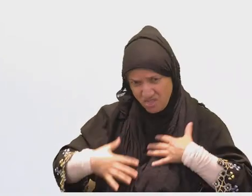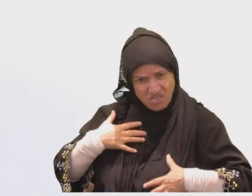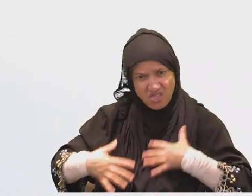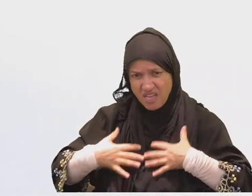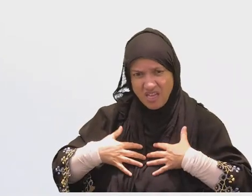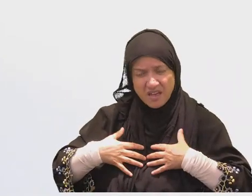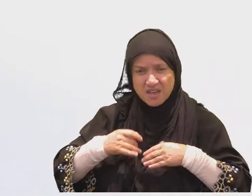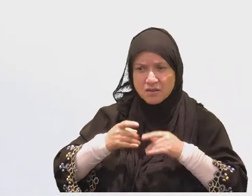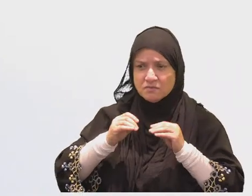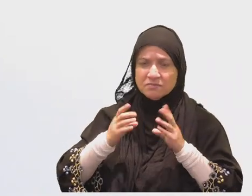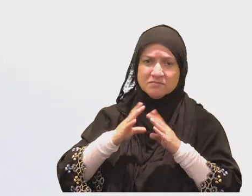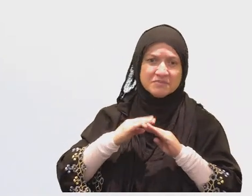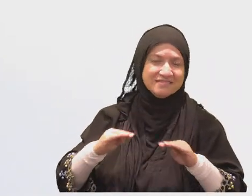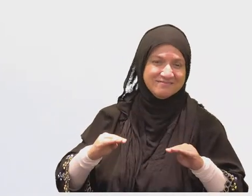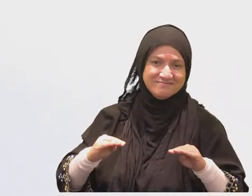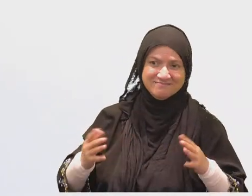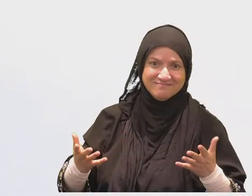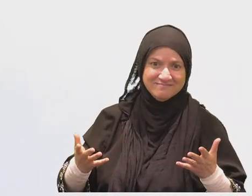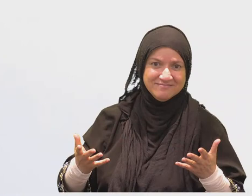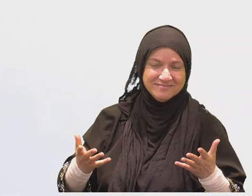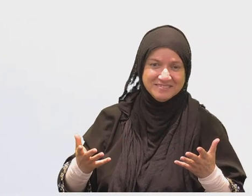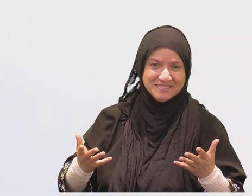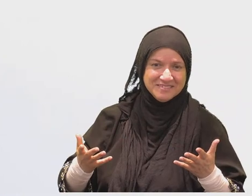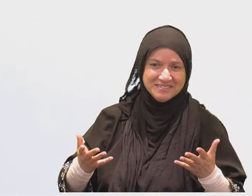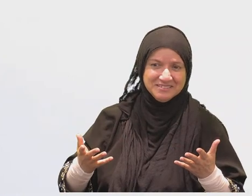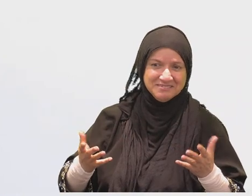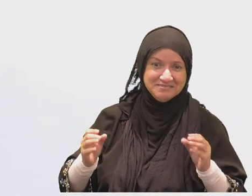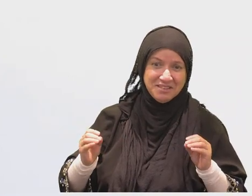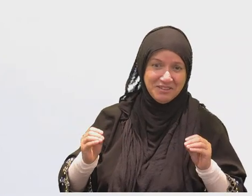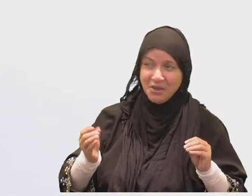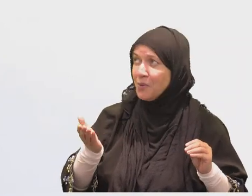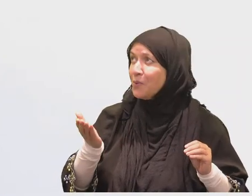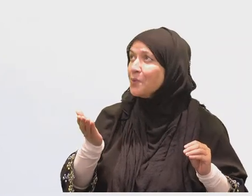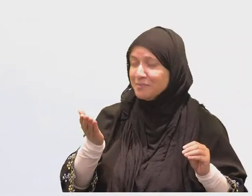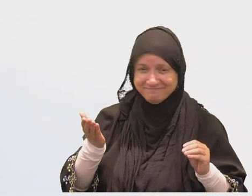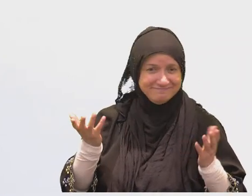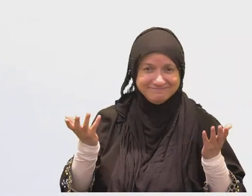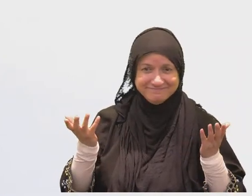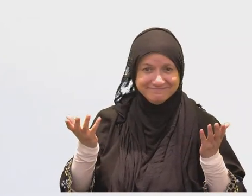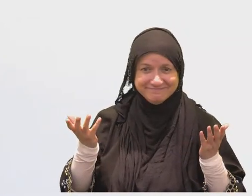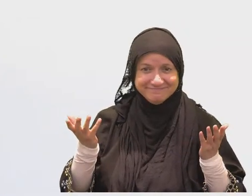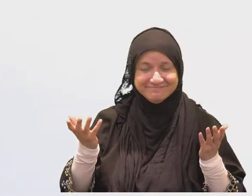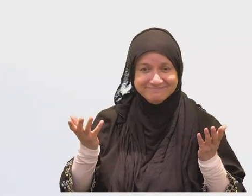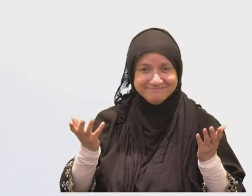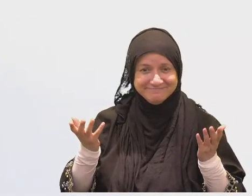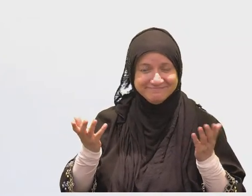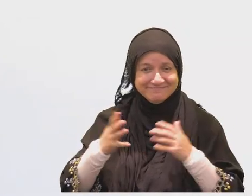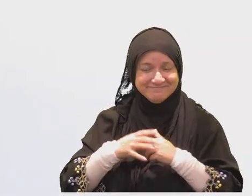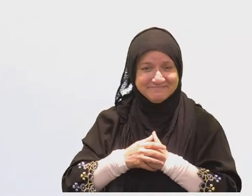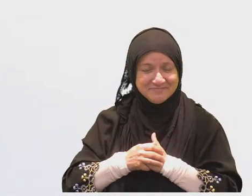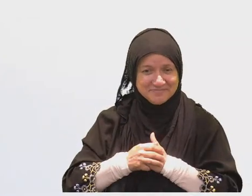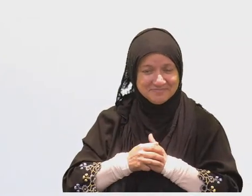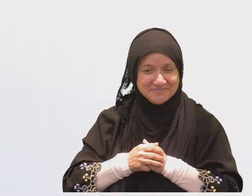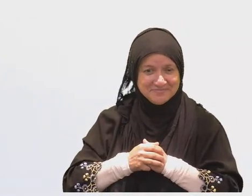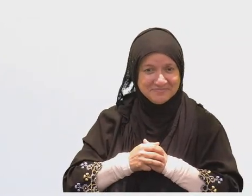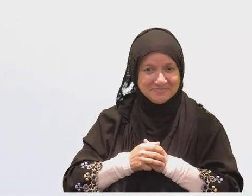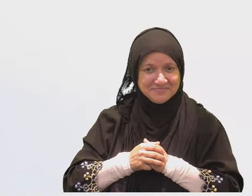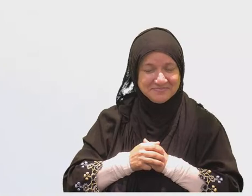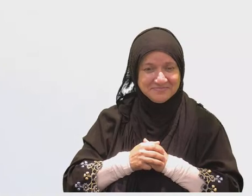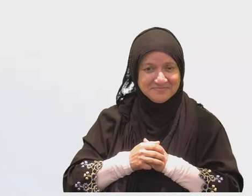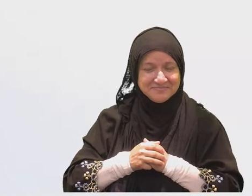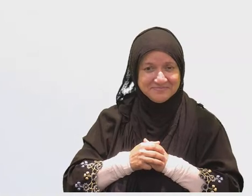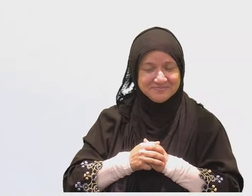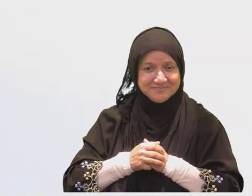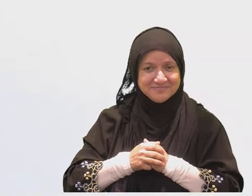manifestations. يا أيها الذين آمنوا اذكروا الله ذكرا كثيرا وسبحوه بكرة